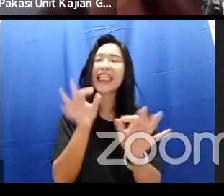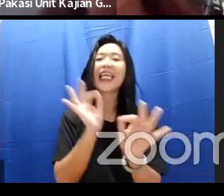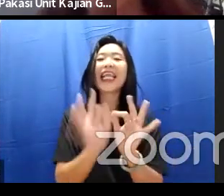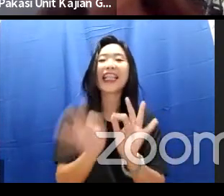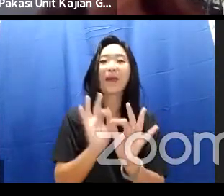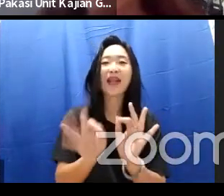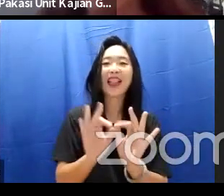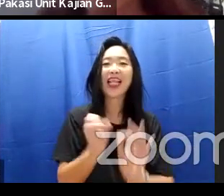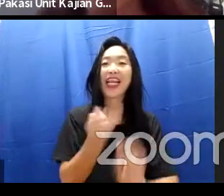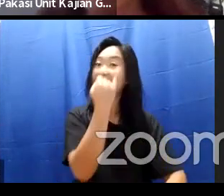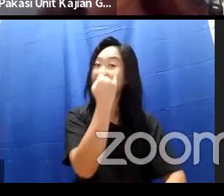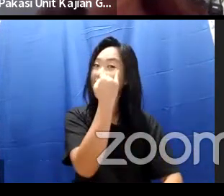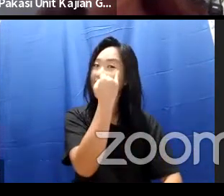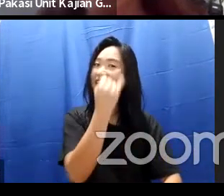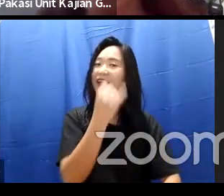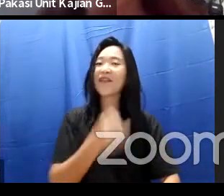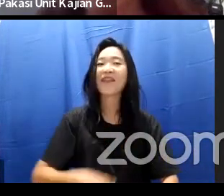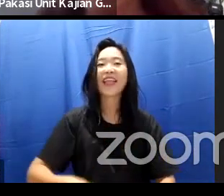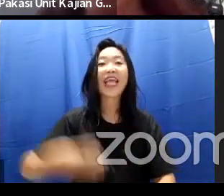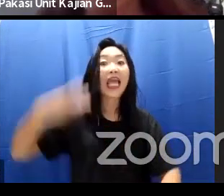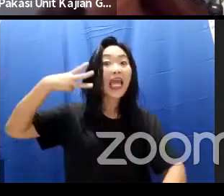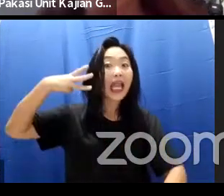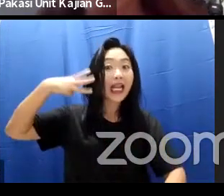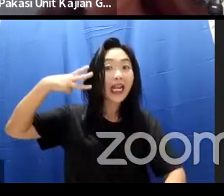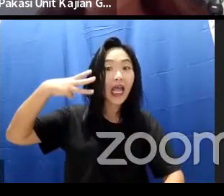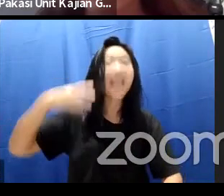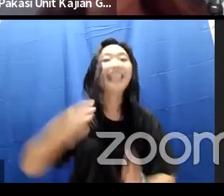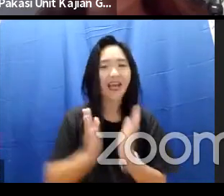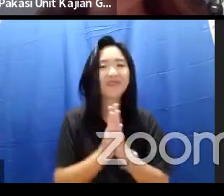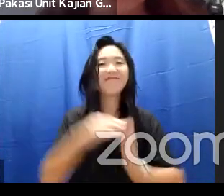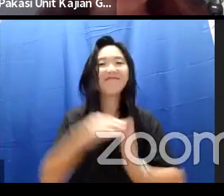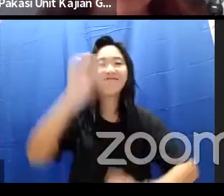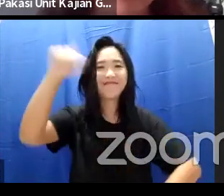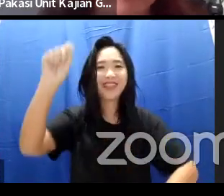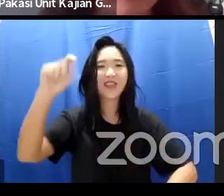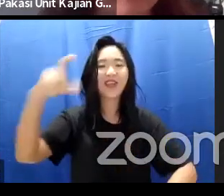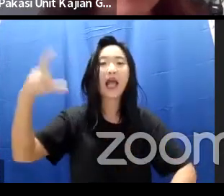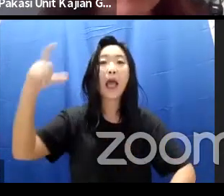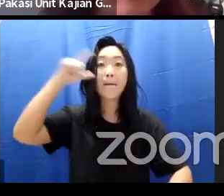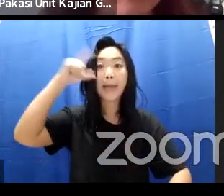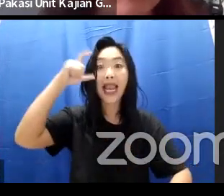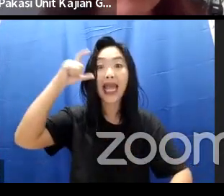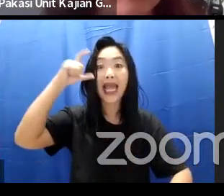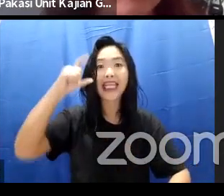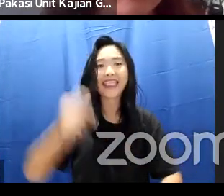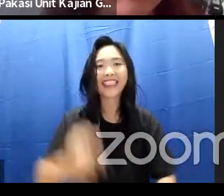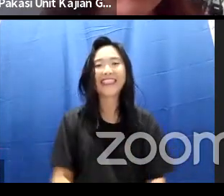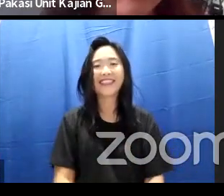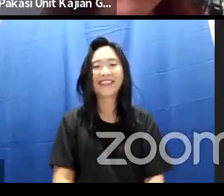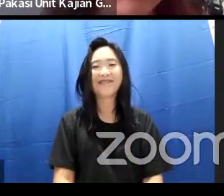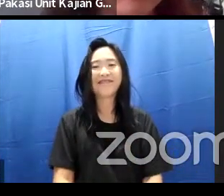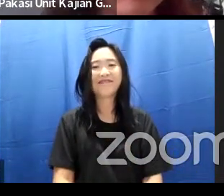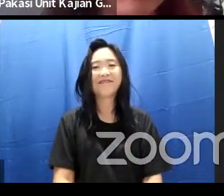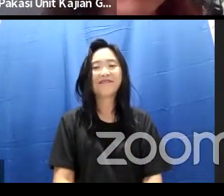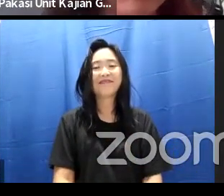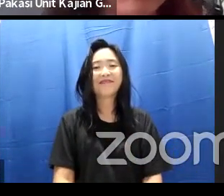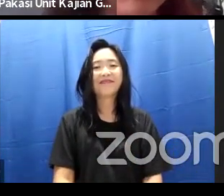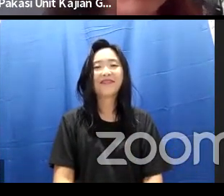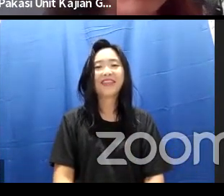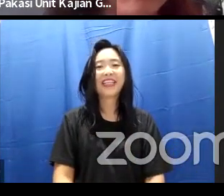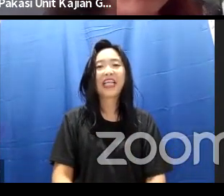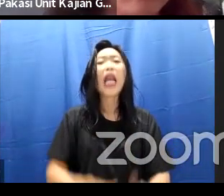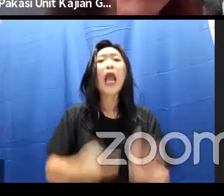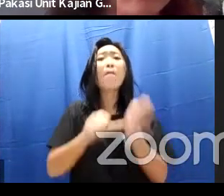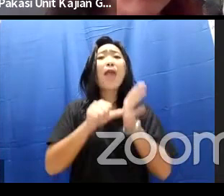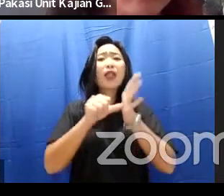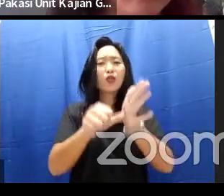Ike, Elda, dan Melania, ada tiga orang JB yang secara berganti yang akan menerjemahkan ke dalam bahasa isyarat